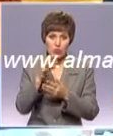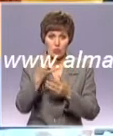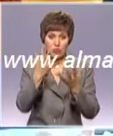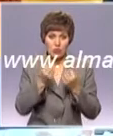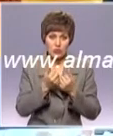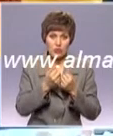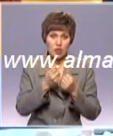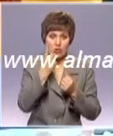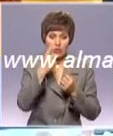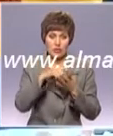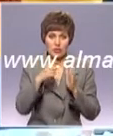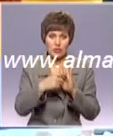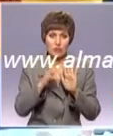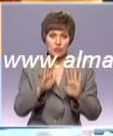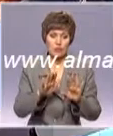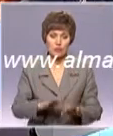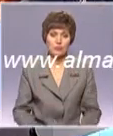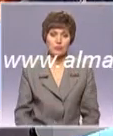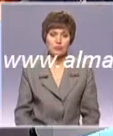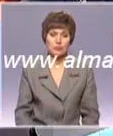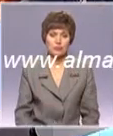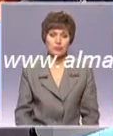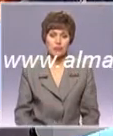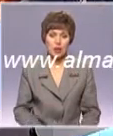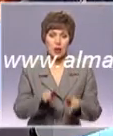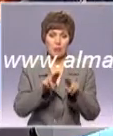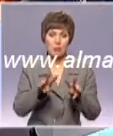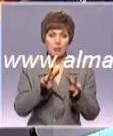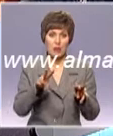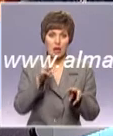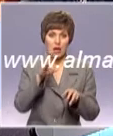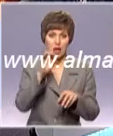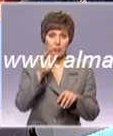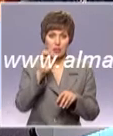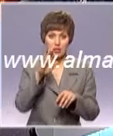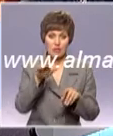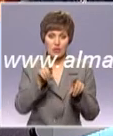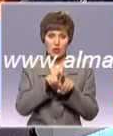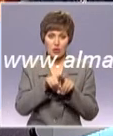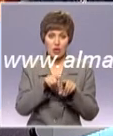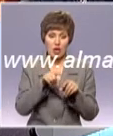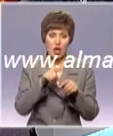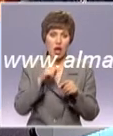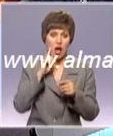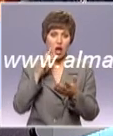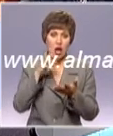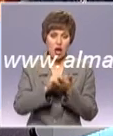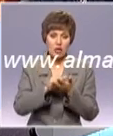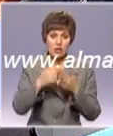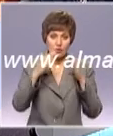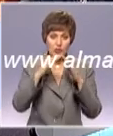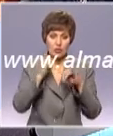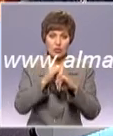Угу. Спасибо, Назым, продолжайте. Премьер-министр Серик Ахметовтың өз сонымен қатар, жалдамалы тұрғын үйді ары қарай